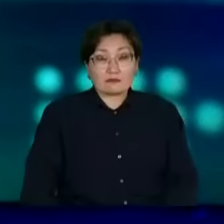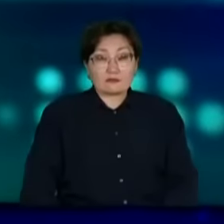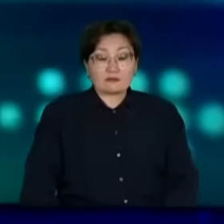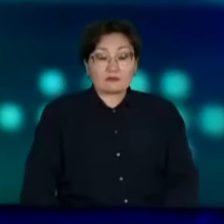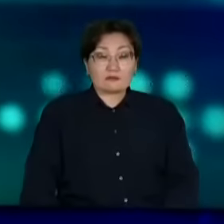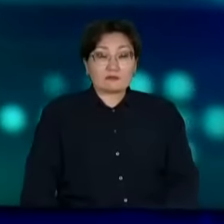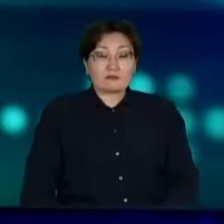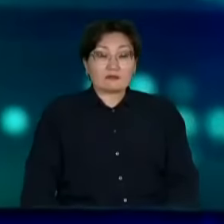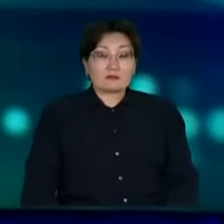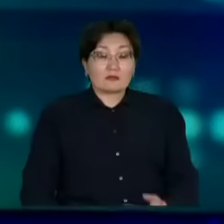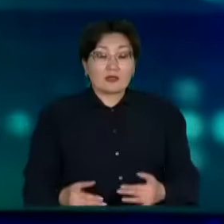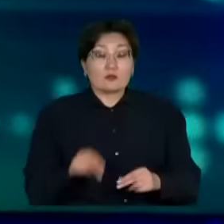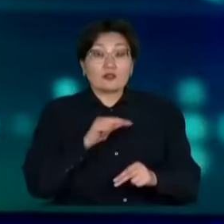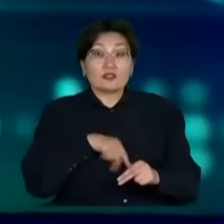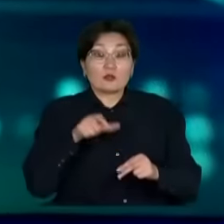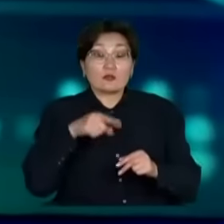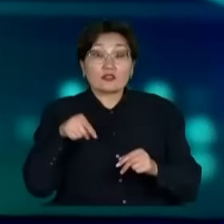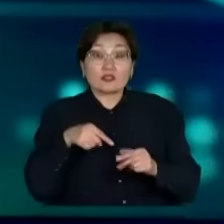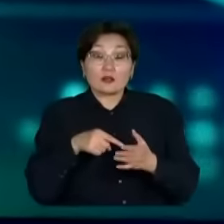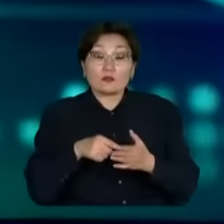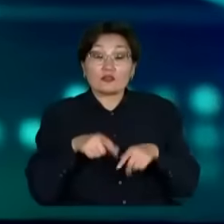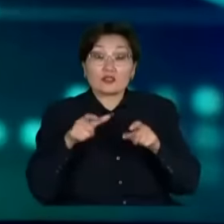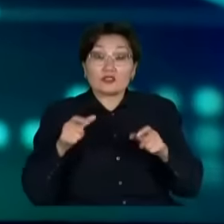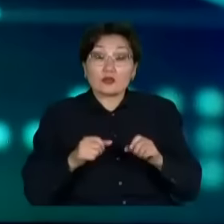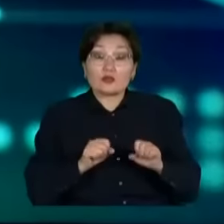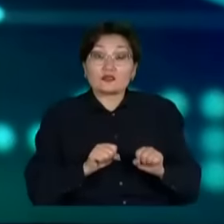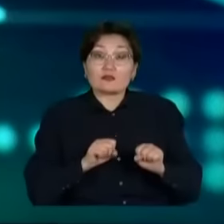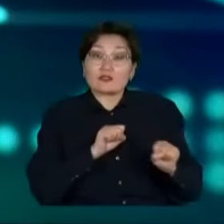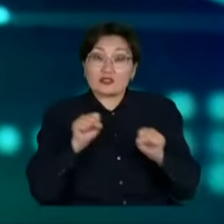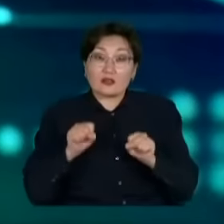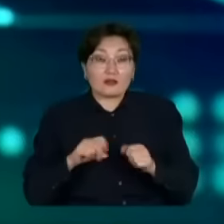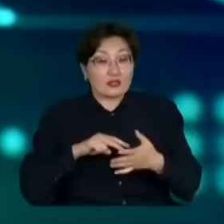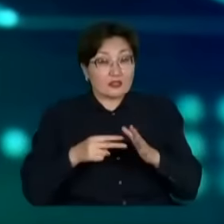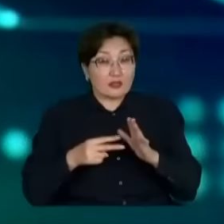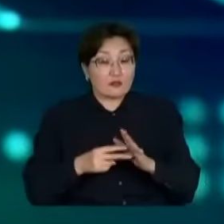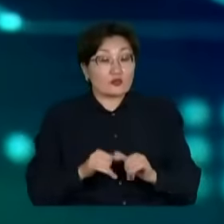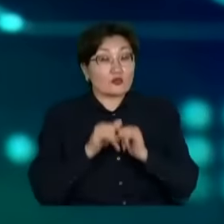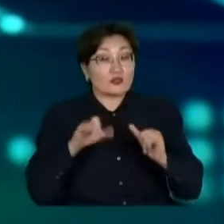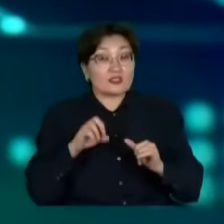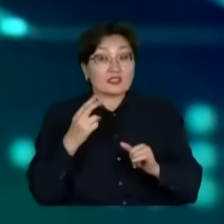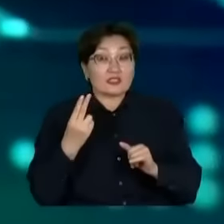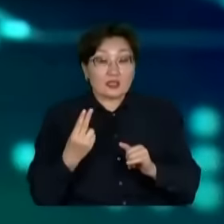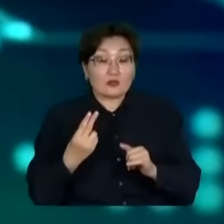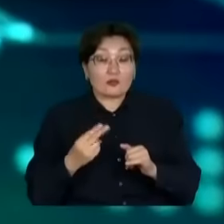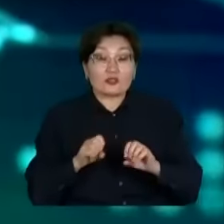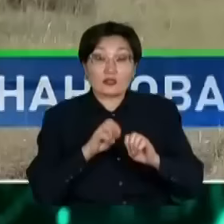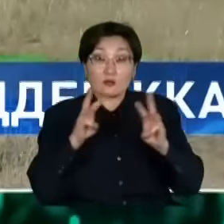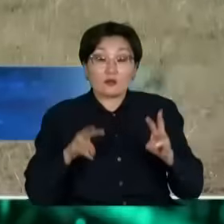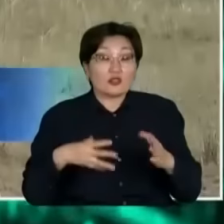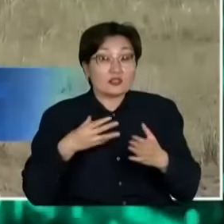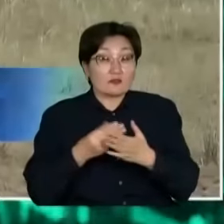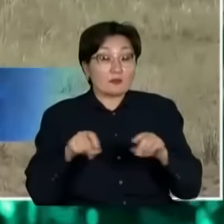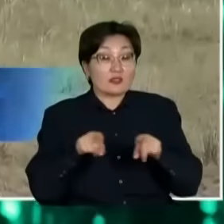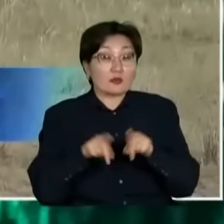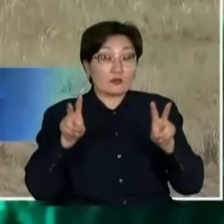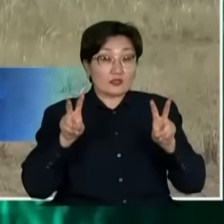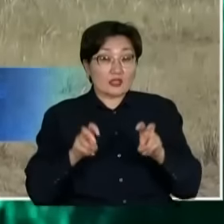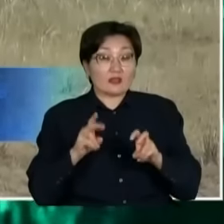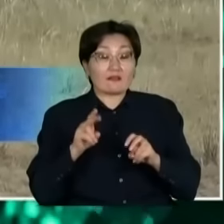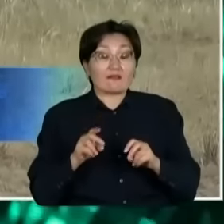Алматы сотрудникам гражданской защиты планируют усилить социальное обеспечение в частно Рет платах так называемых